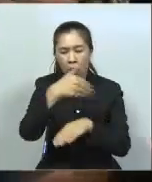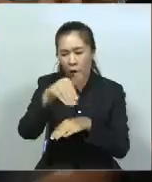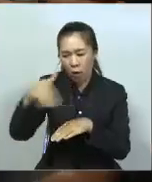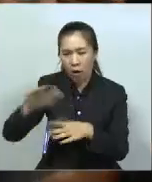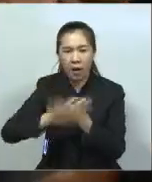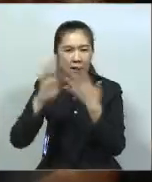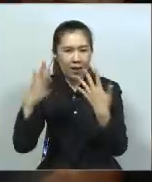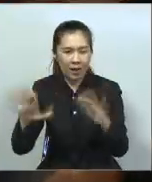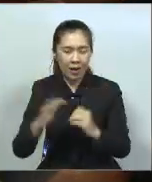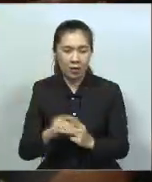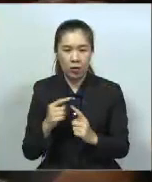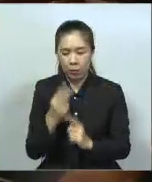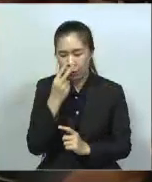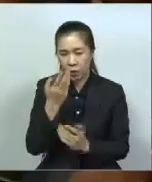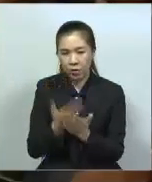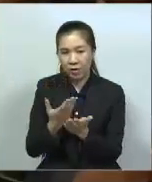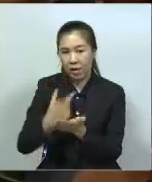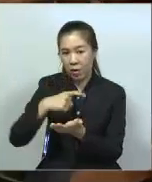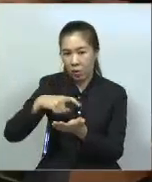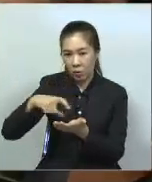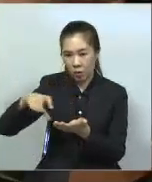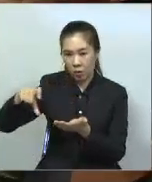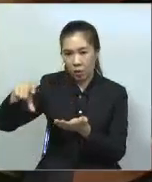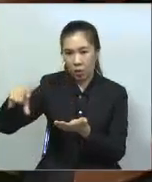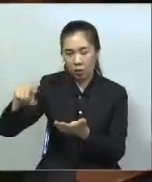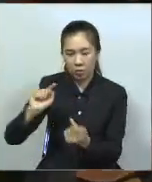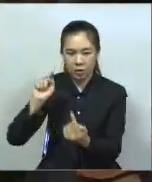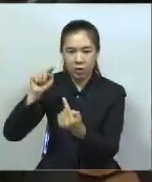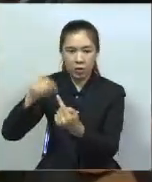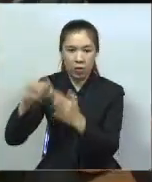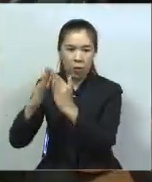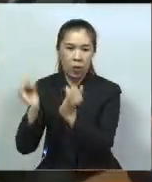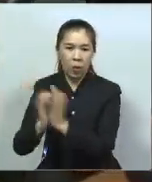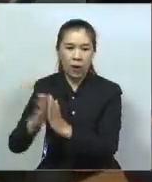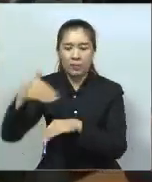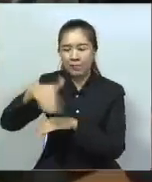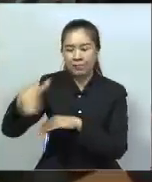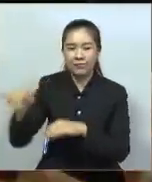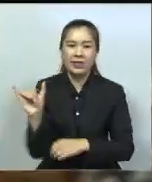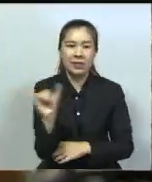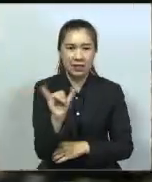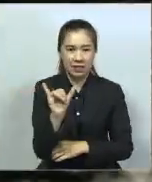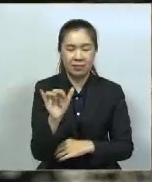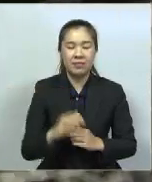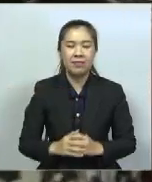วแต่ว่าจากการตรวจสอบเส้นทางการเงินยังไม่พบว่ามีการโอนเงินออกไปสร้างวัดสาขาในต่างประเทศค่ะ